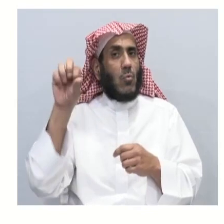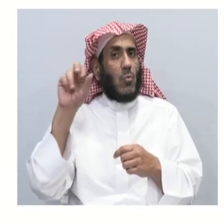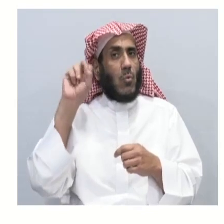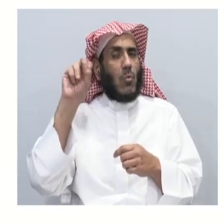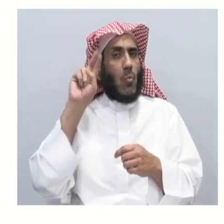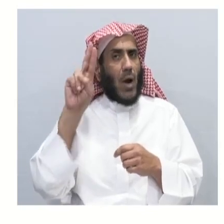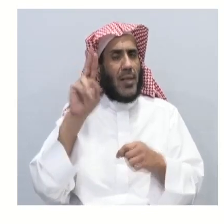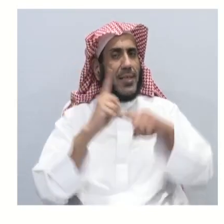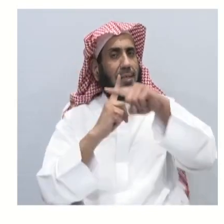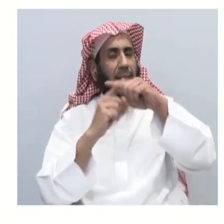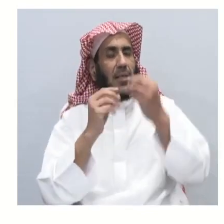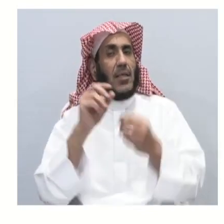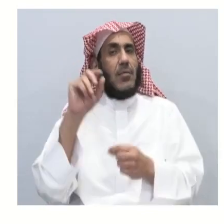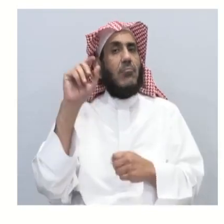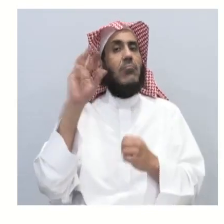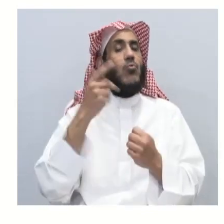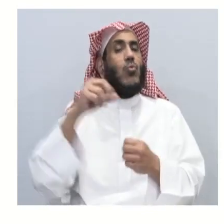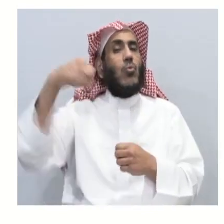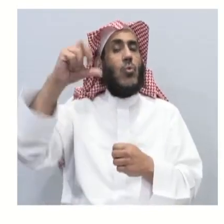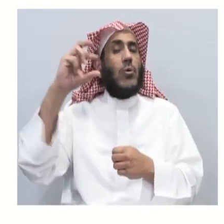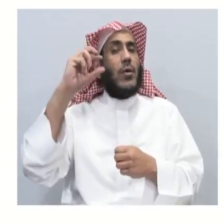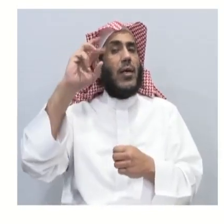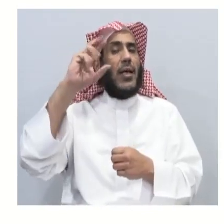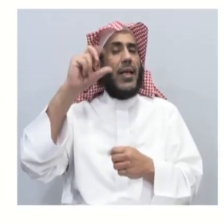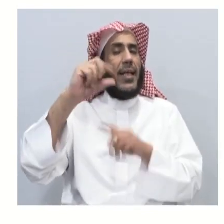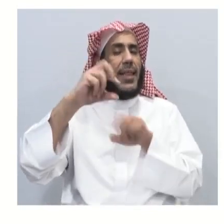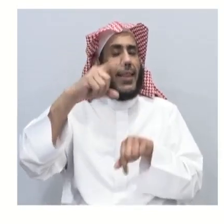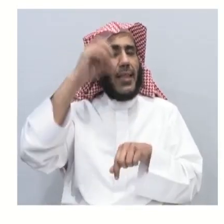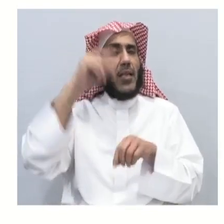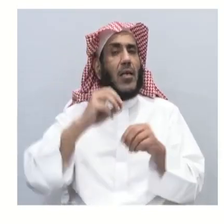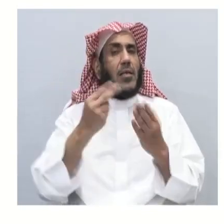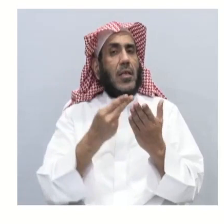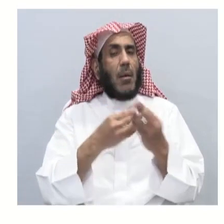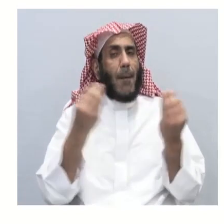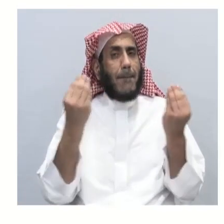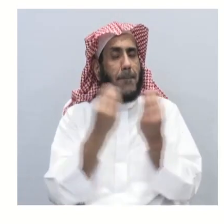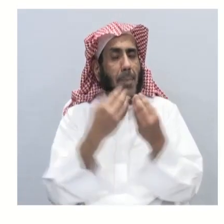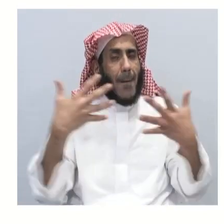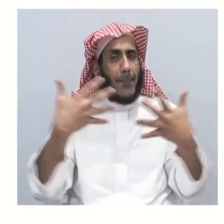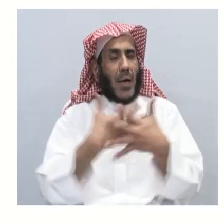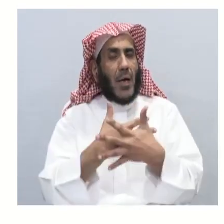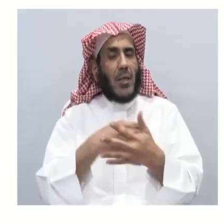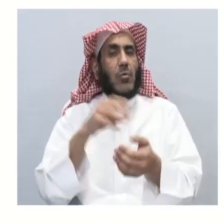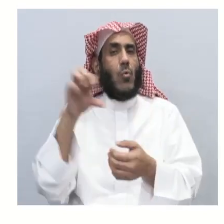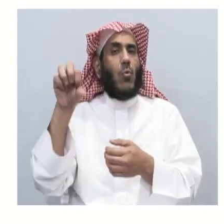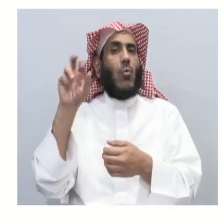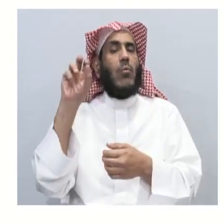إذن المنونة عند الكتابة تكتب بهذا الشكل. الآن نكمل